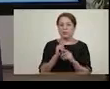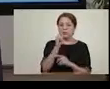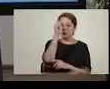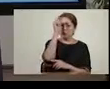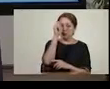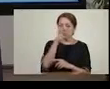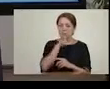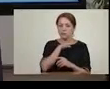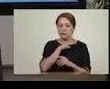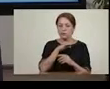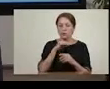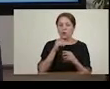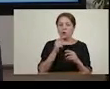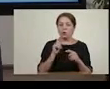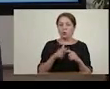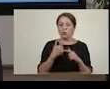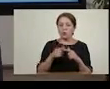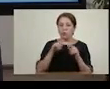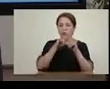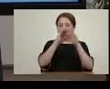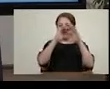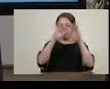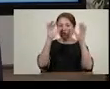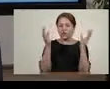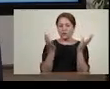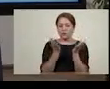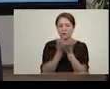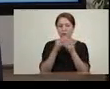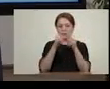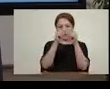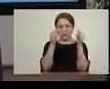yoki sharsimon shaklda bo'lishi mumkin. Masalan,